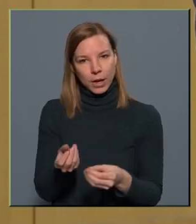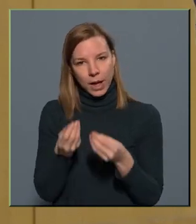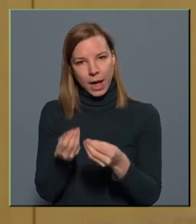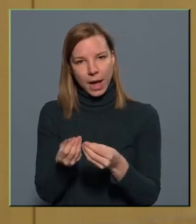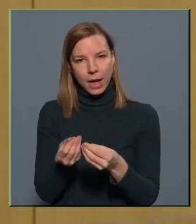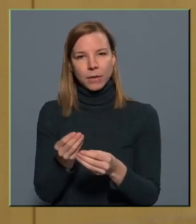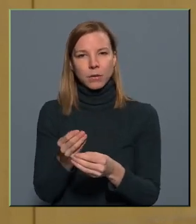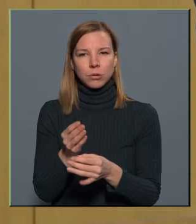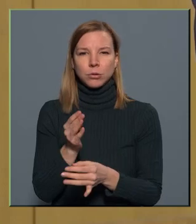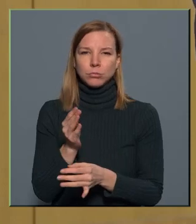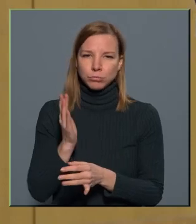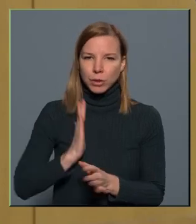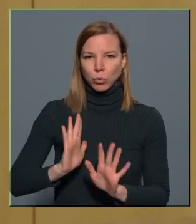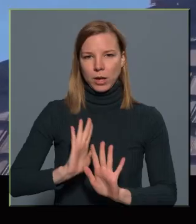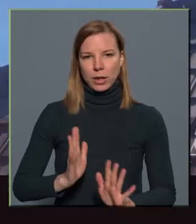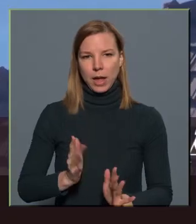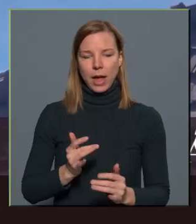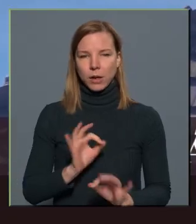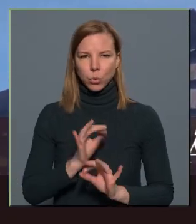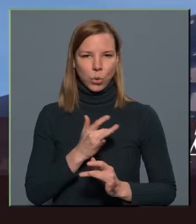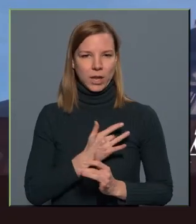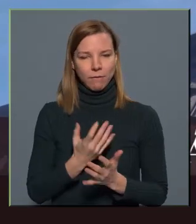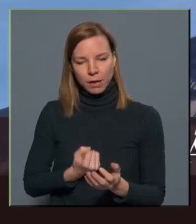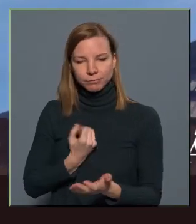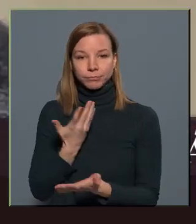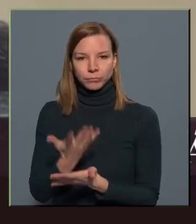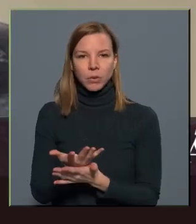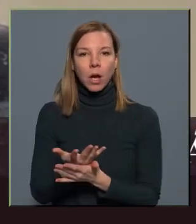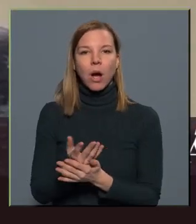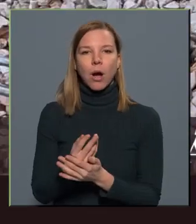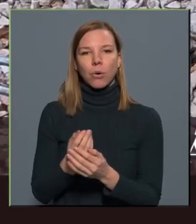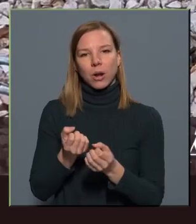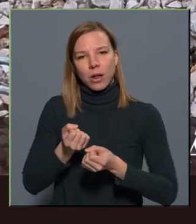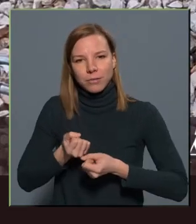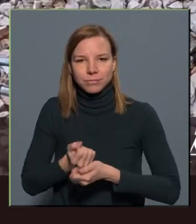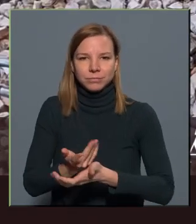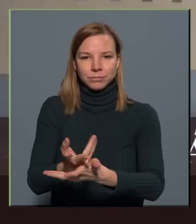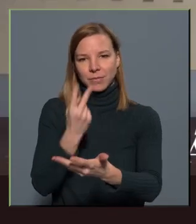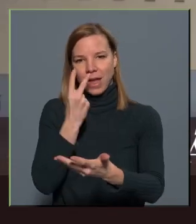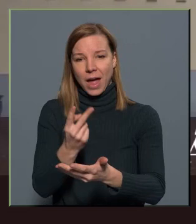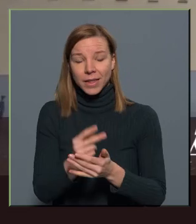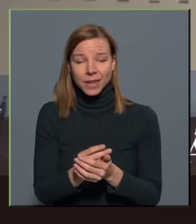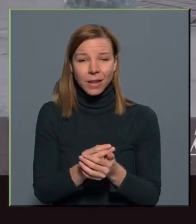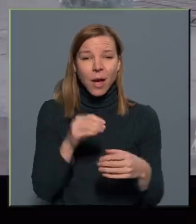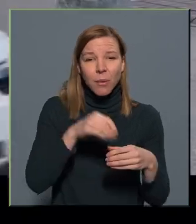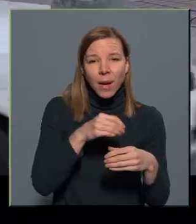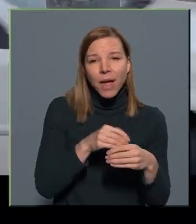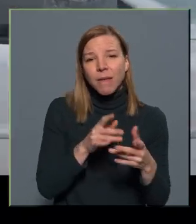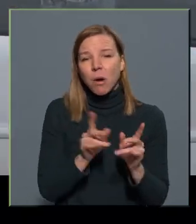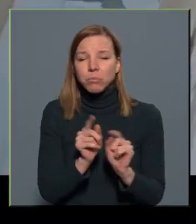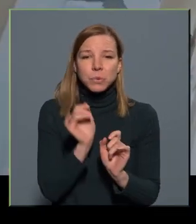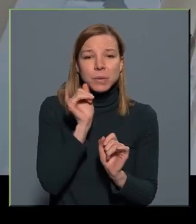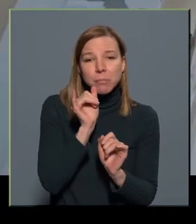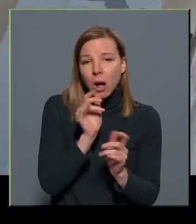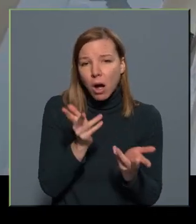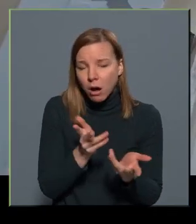és jó szívvel, amit beletettünk, akkor az valahogy átsugárzik. Akkor is, ha vannak benne esetlenségek, hiszen itt nem profi